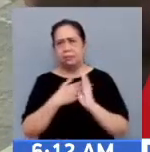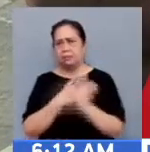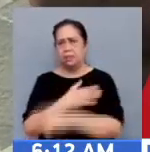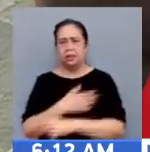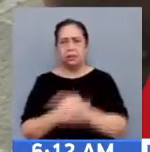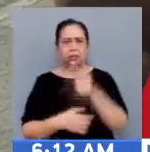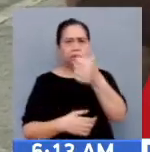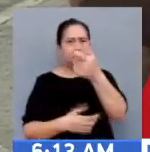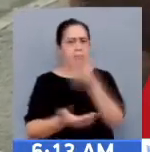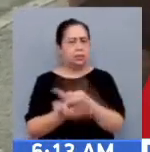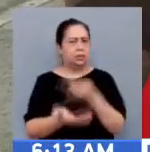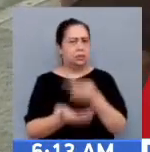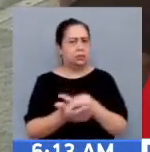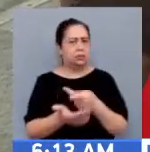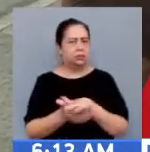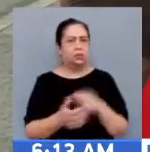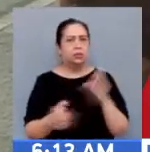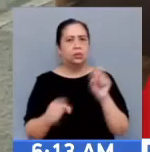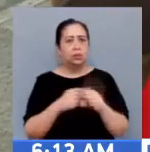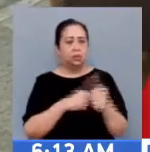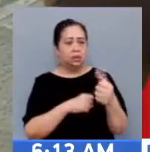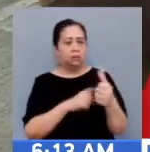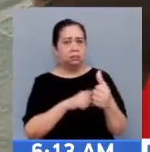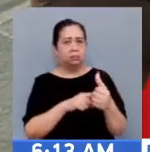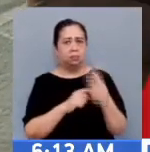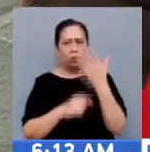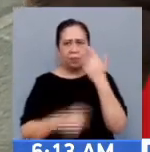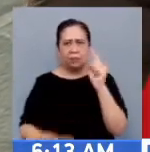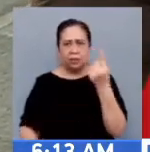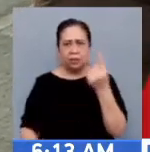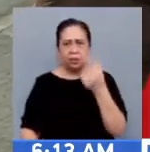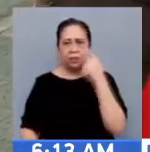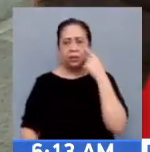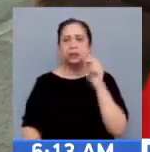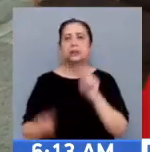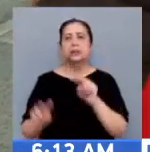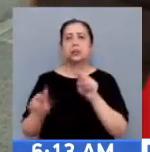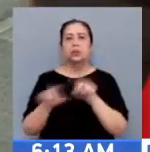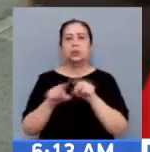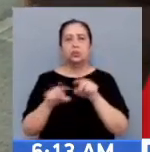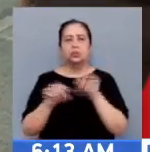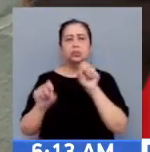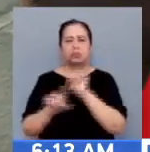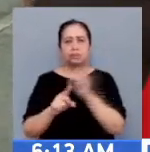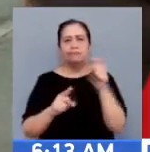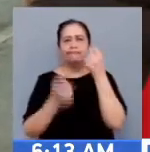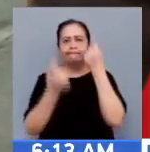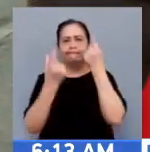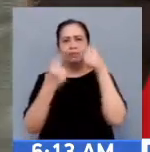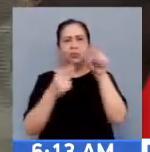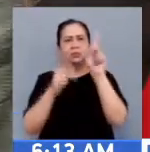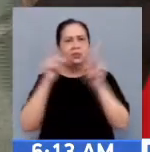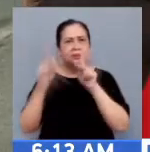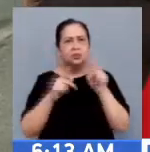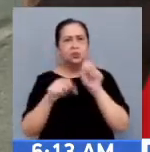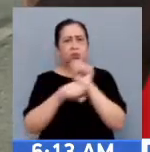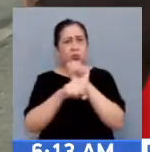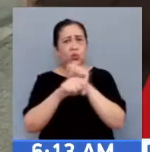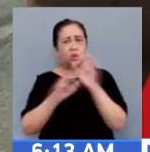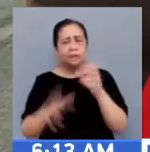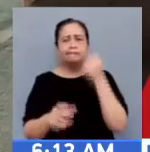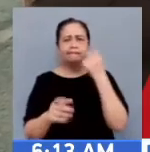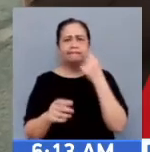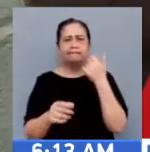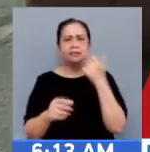piso. Kaya 10 piso, bakit piso? Una, tinitingnan din po natin yung kalagayan ng ating mga mamamayan, ng ating mga manggagawa, na sa ngayon ay hindi